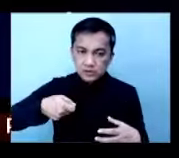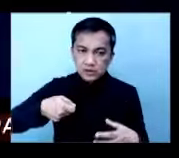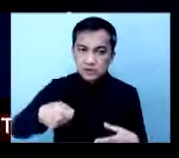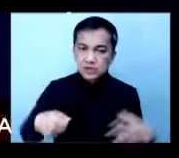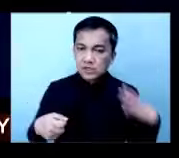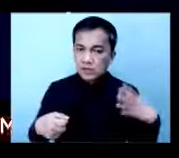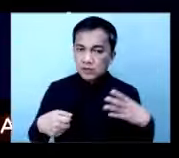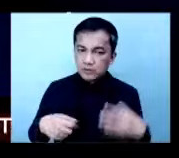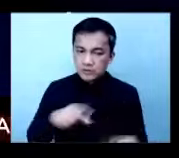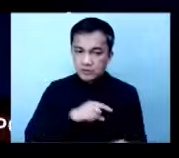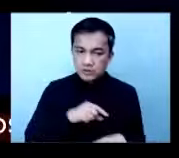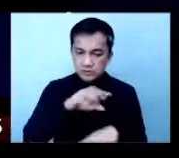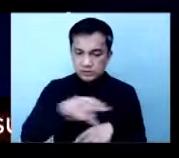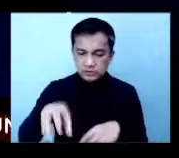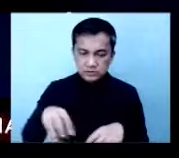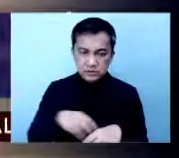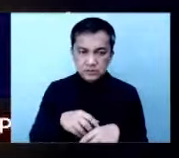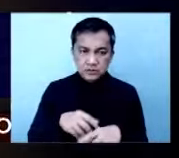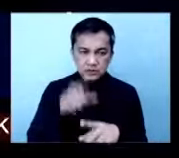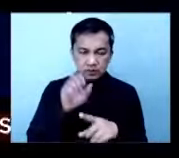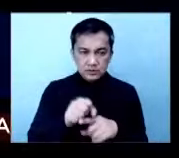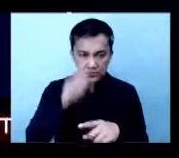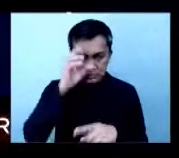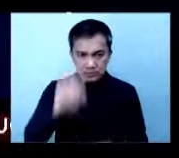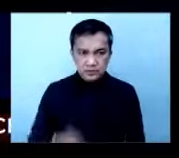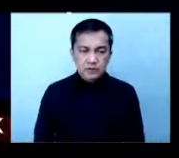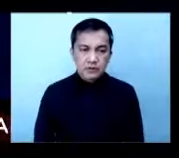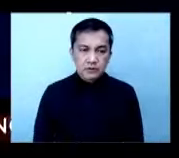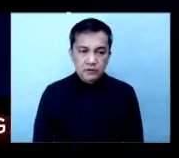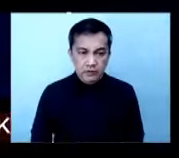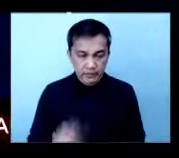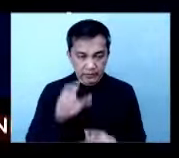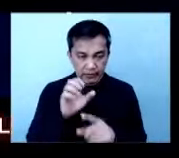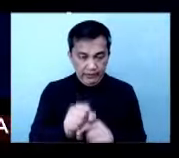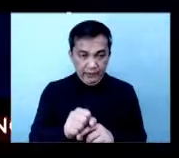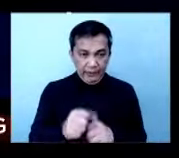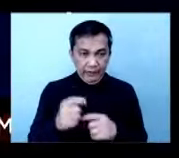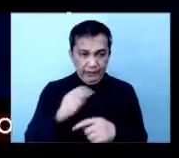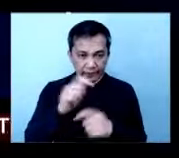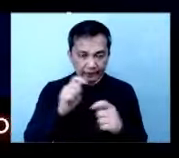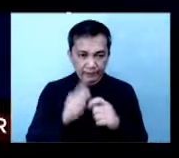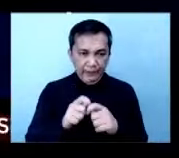pulis sa paligid para mahuli ang lalaki. Na makakuha ng tiyempo ang mga pulis.